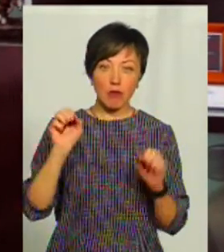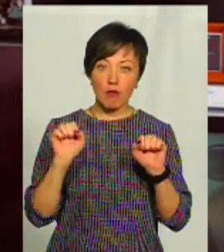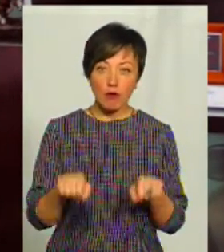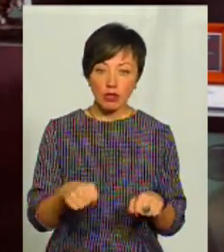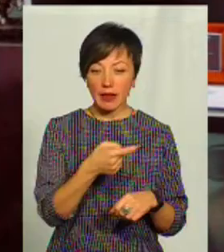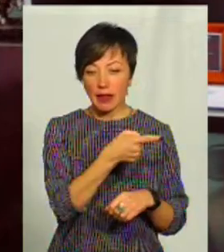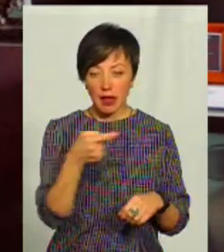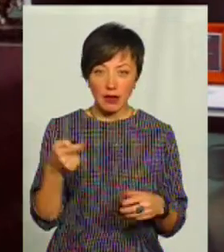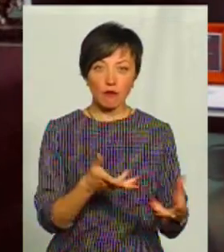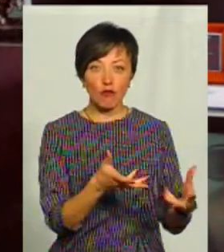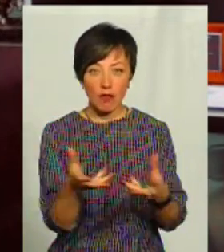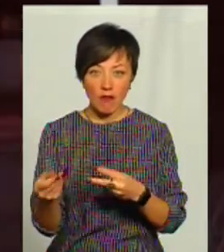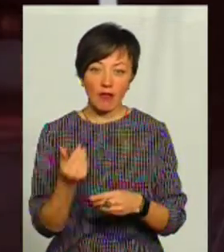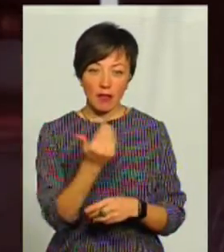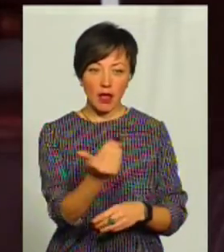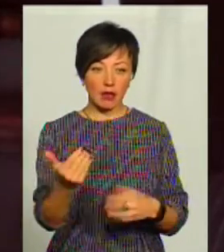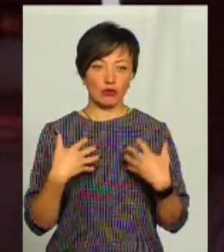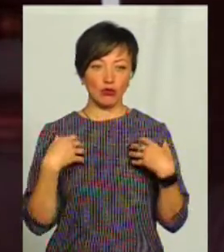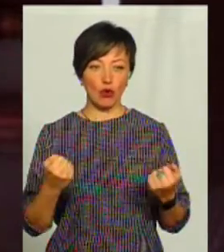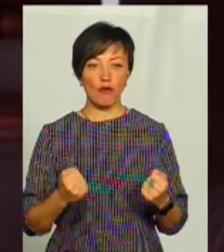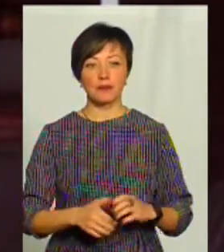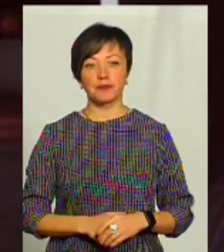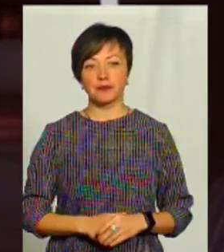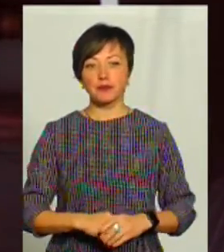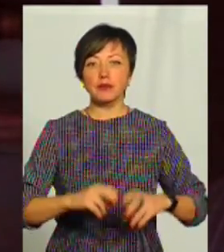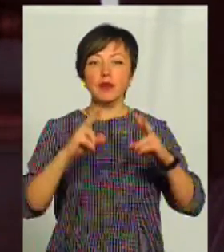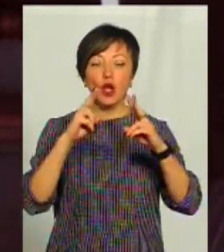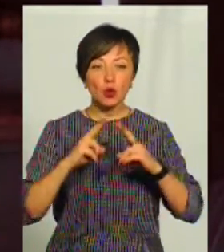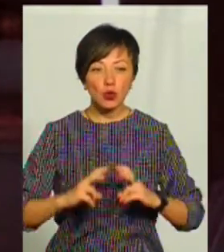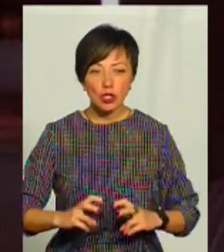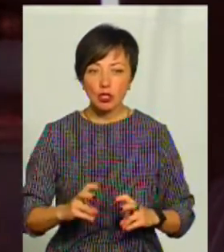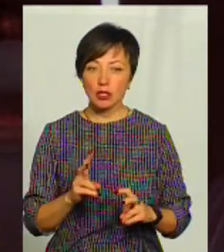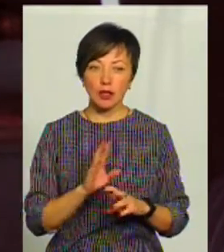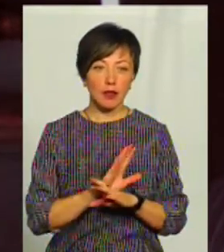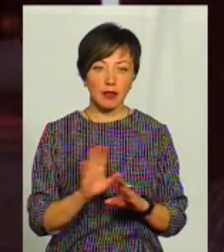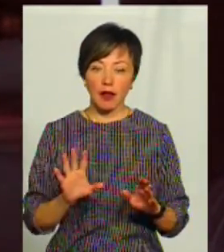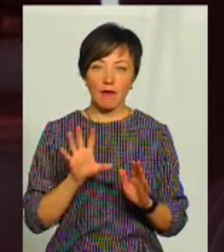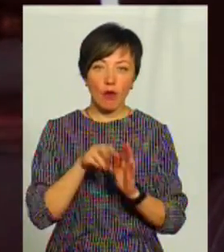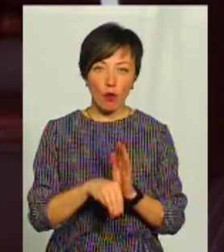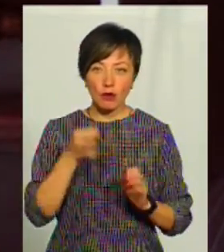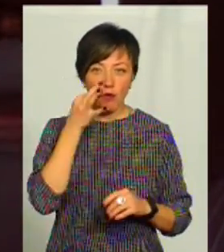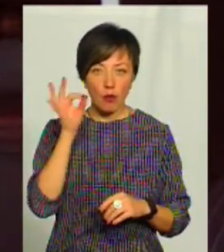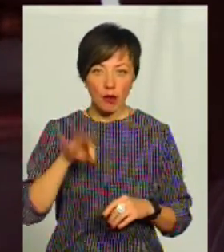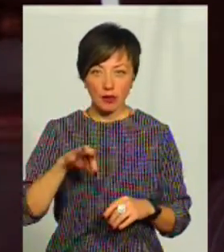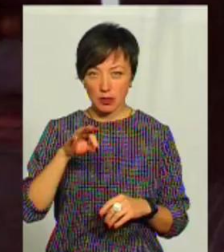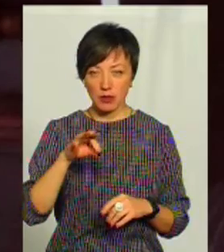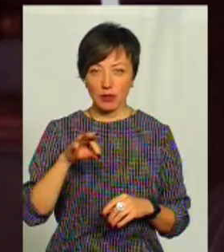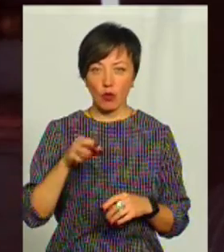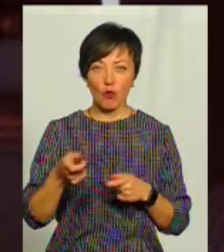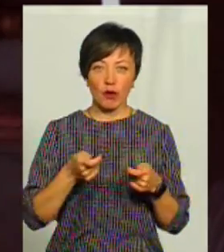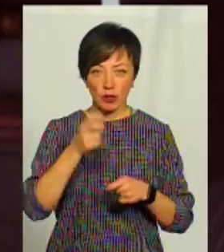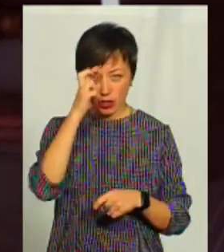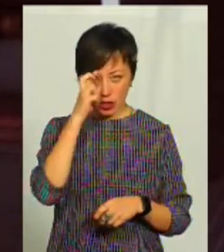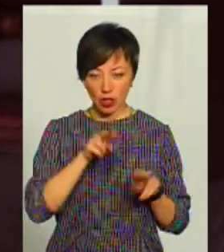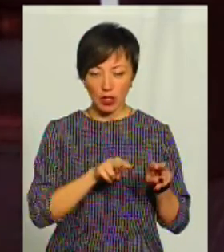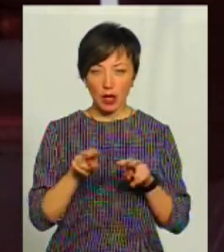негативно впливати на їх здоров'я. Дослідження при цьому не входить в компетенцію управління